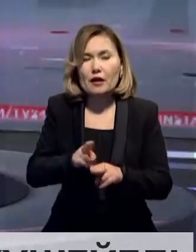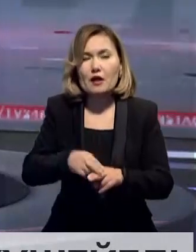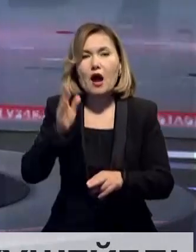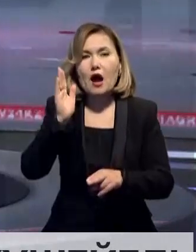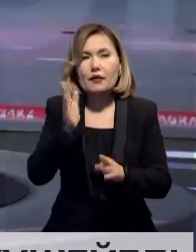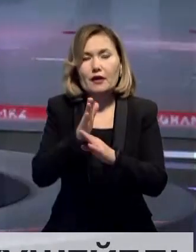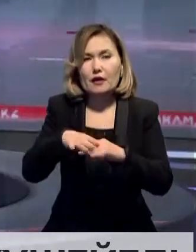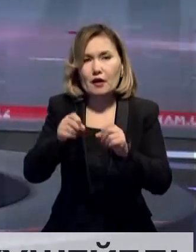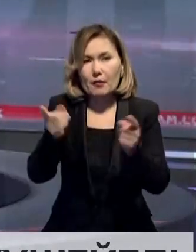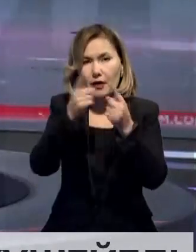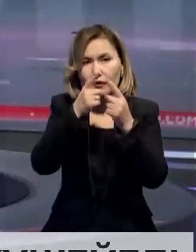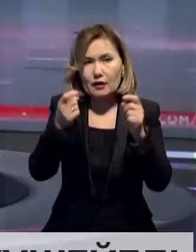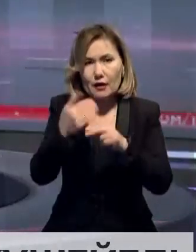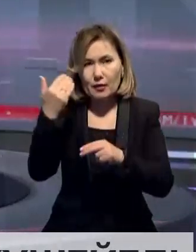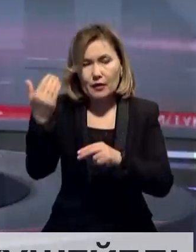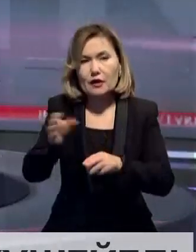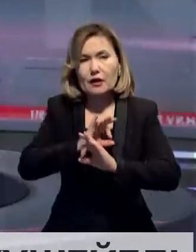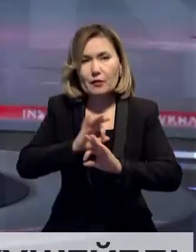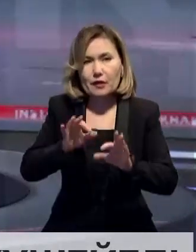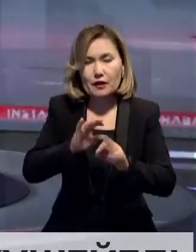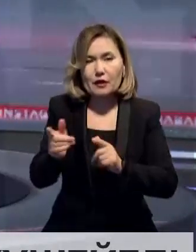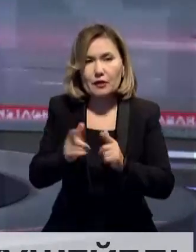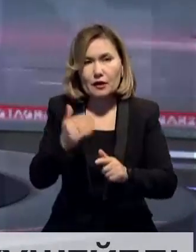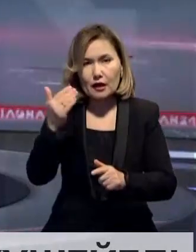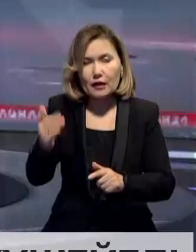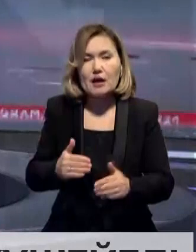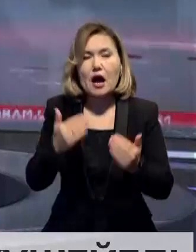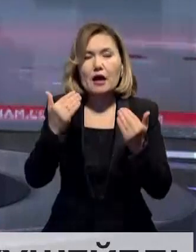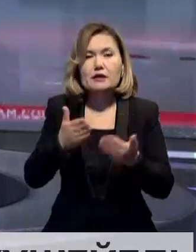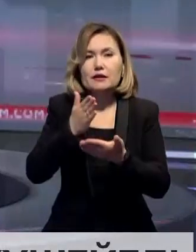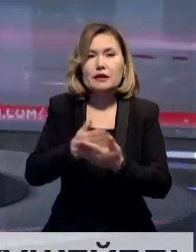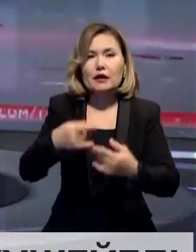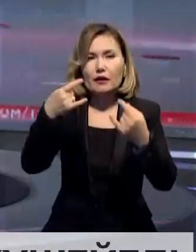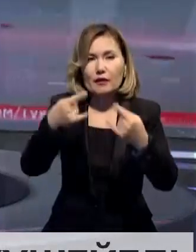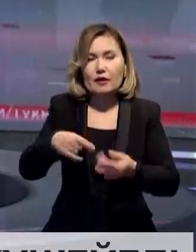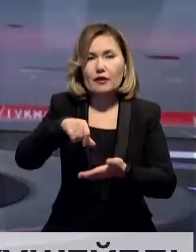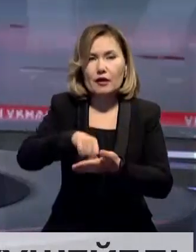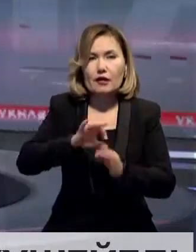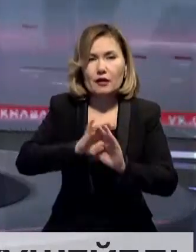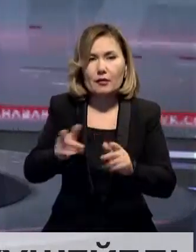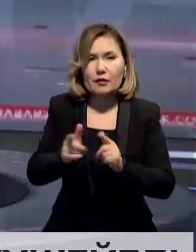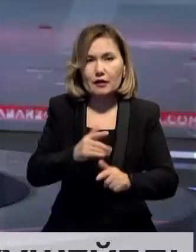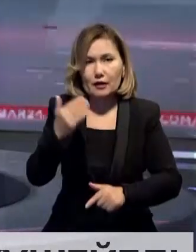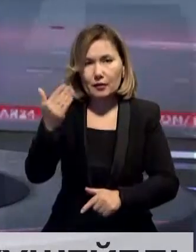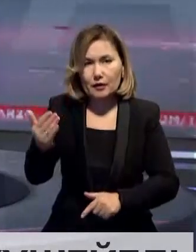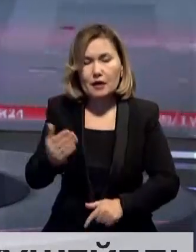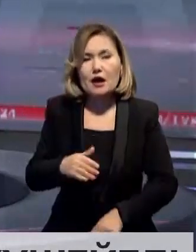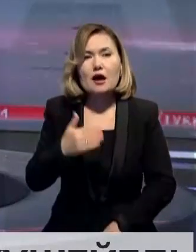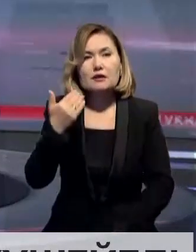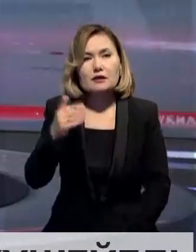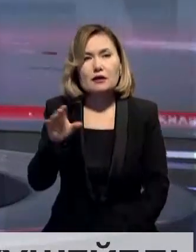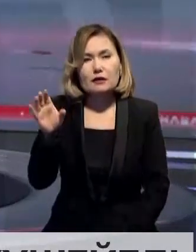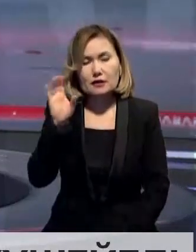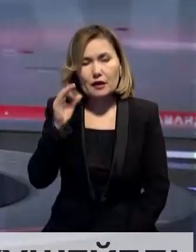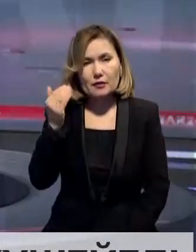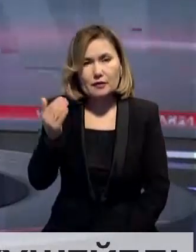болжамын инженер-синоптик Алтынзер Есбосыновадан білсек, ол қазір бізбен тікелей байланысты. Алтынзер, амансыз